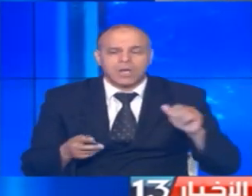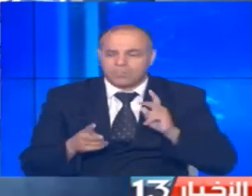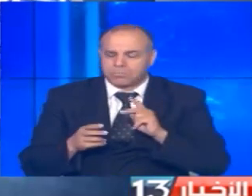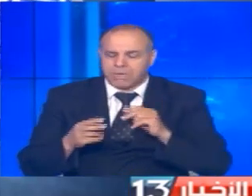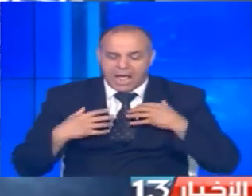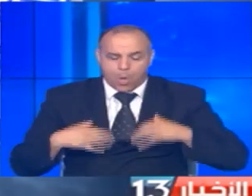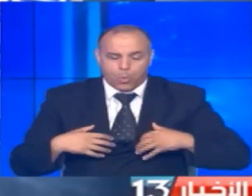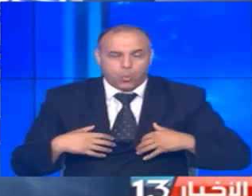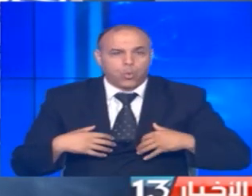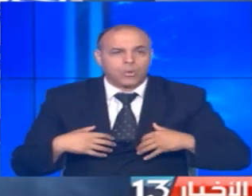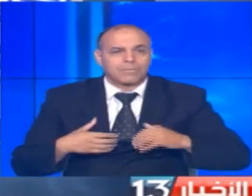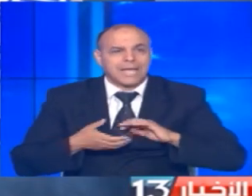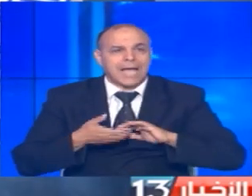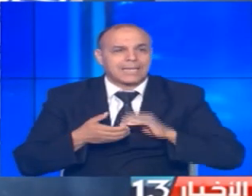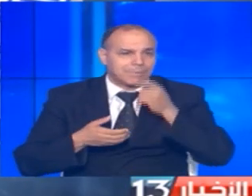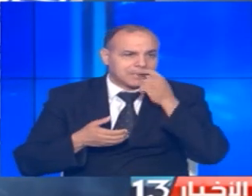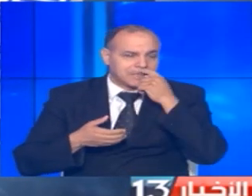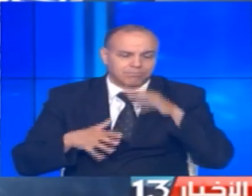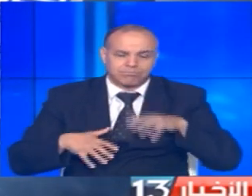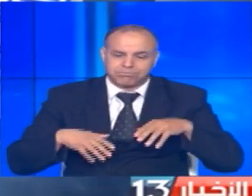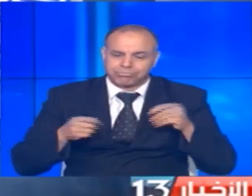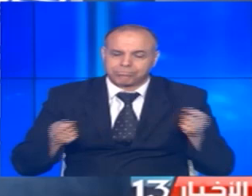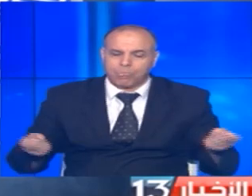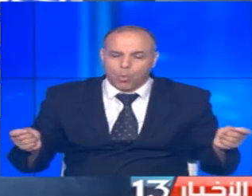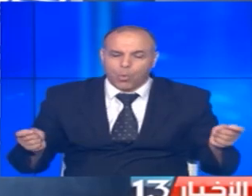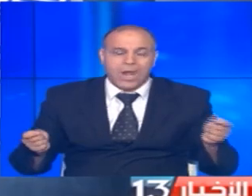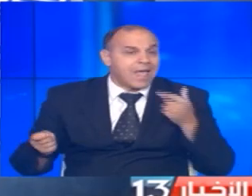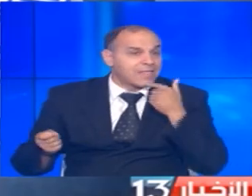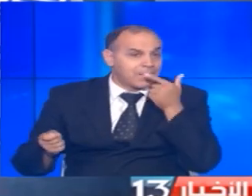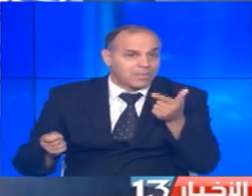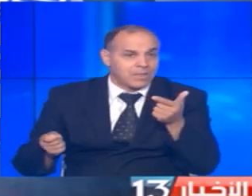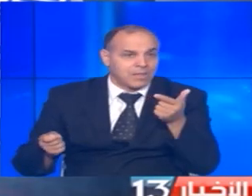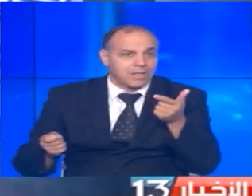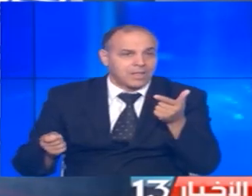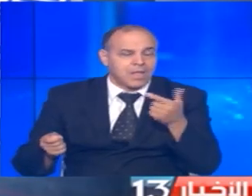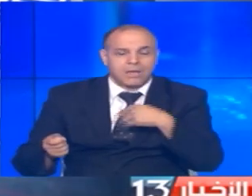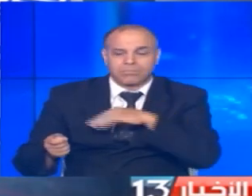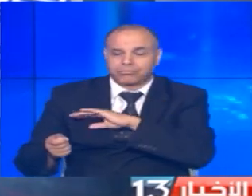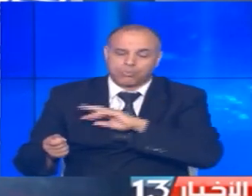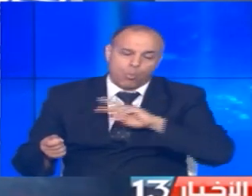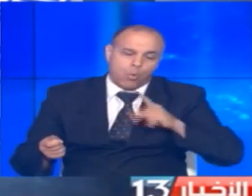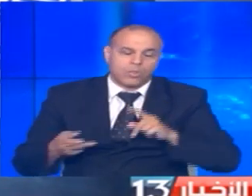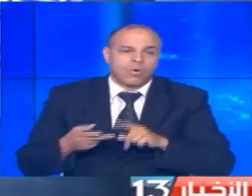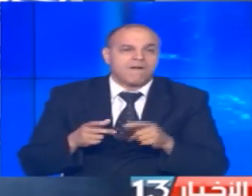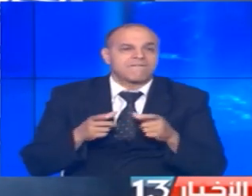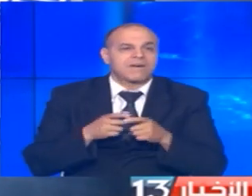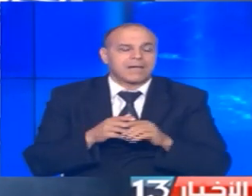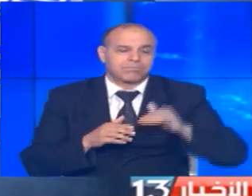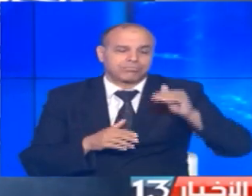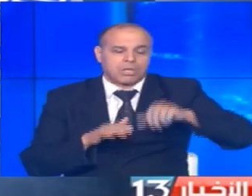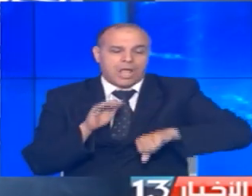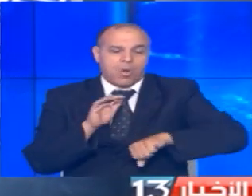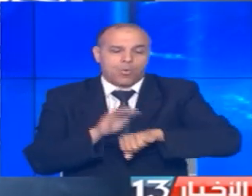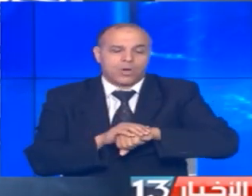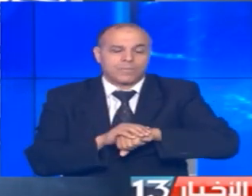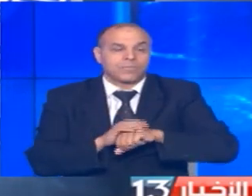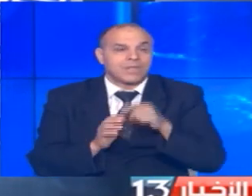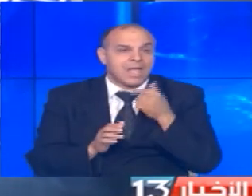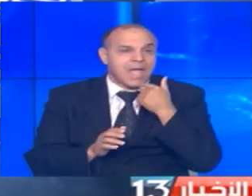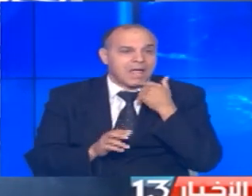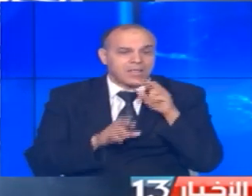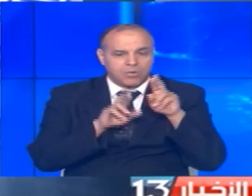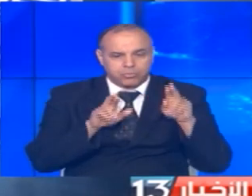الهيئة المديرة للاتحاد المونستيري مع المدرب لسعد الدريدي ليشرف على حظوظ فريق أكابر كرة القدم